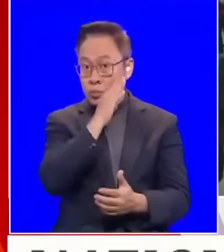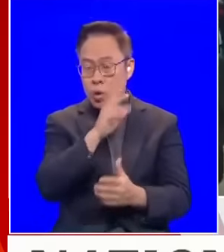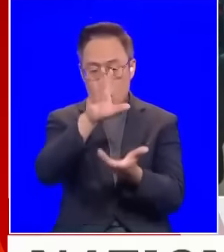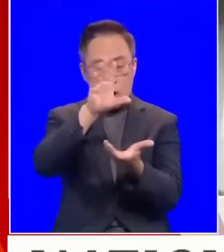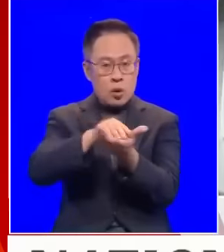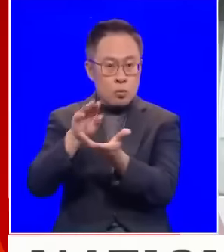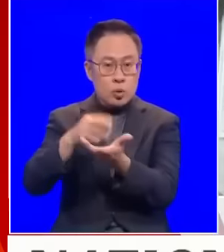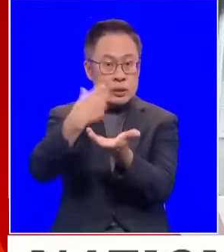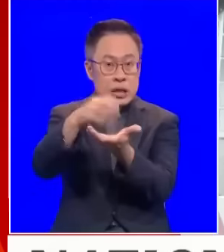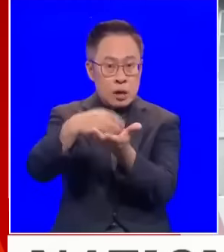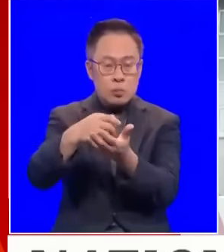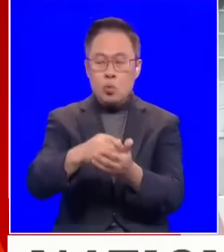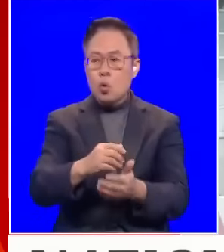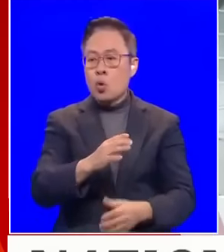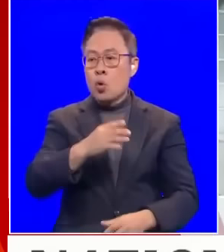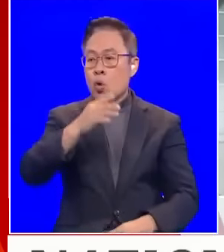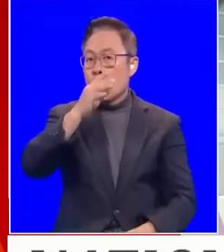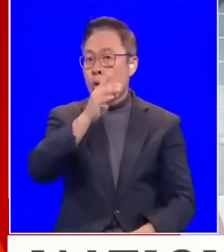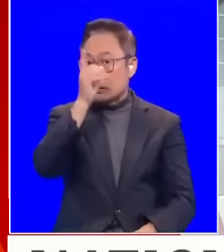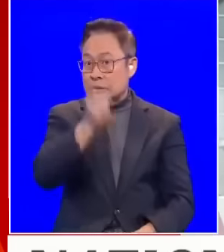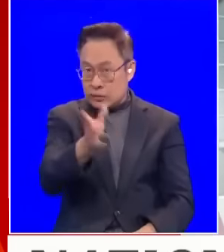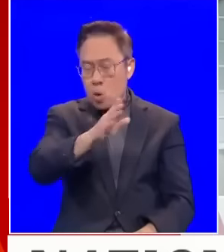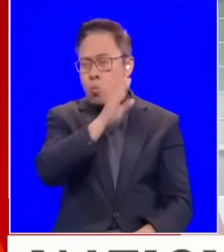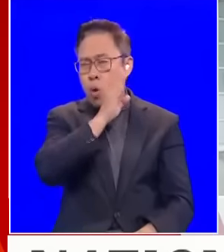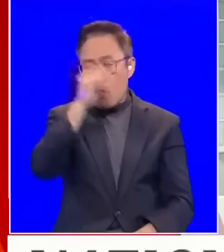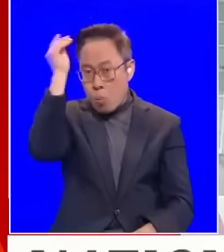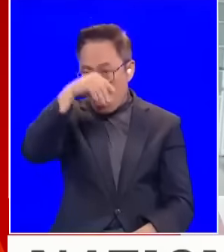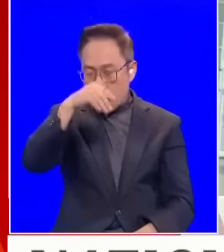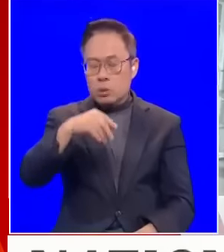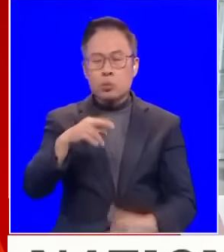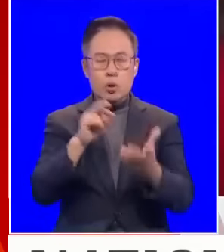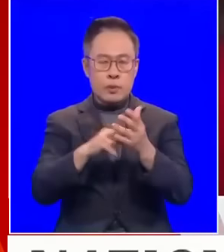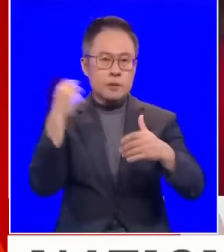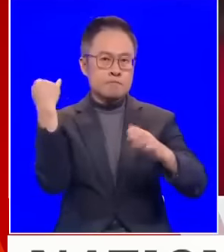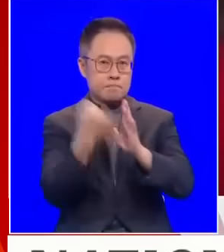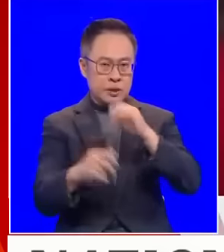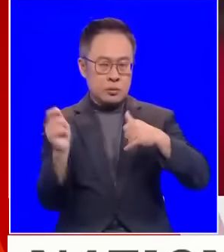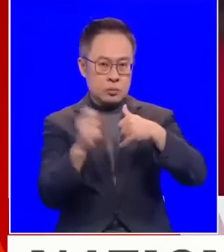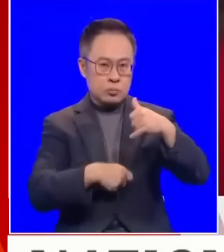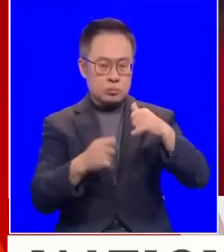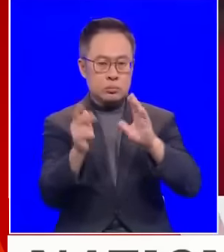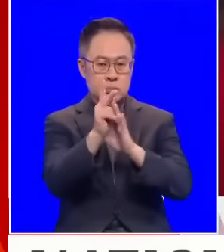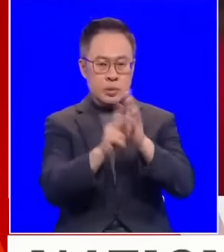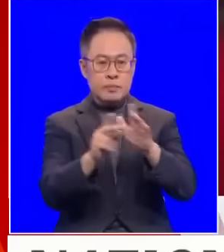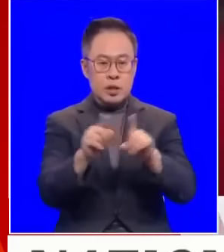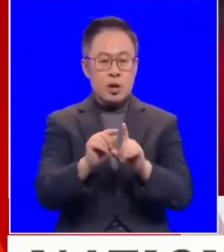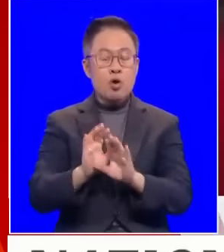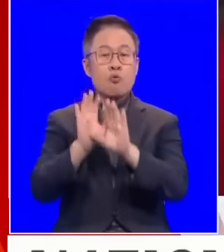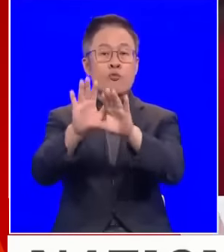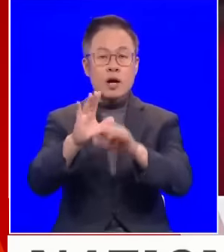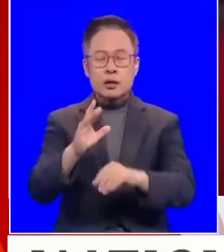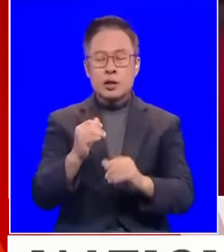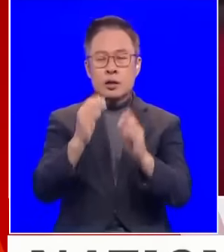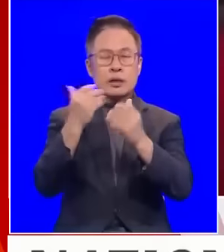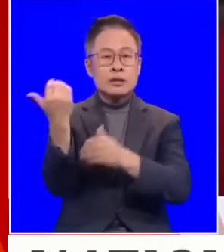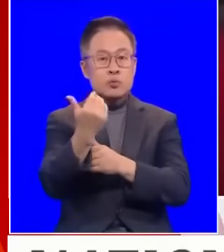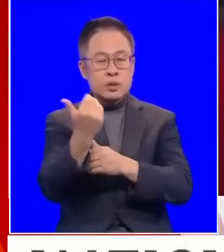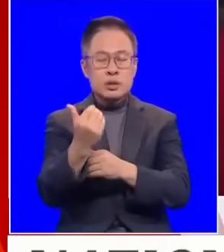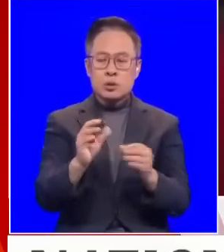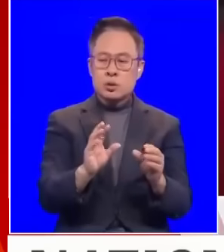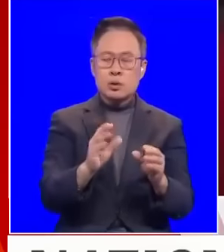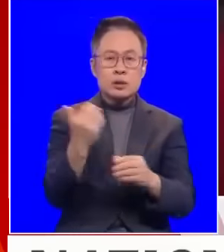ถูกดำเนินคดีผมจึงอยากจะฝากไปสู่ผู้จัดรายการหรือผู้ที่มีความ